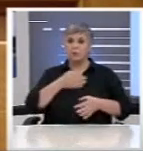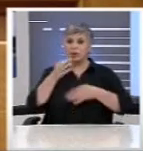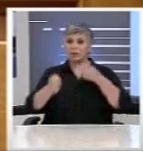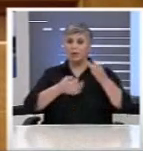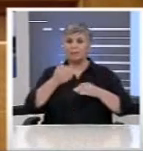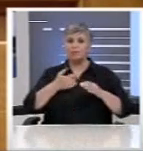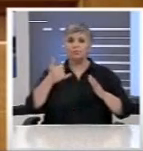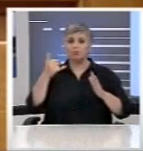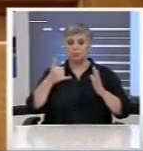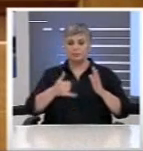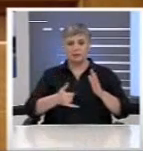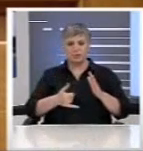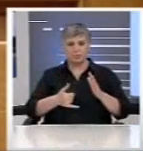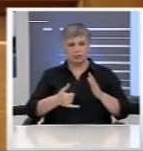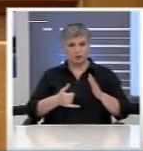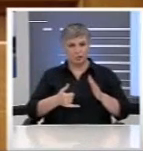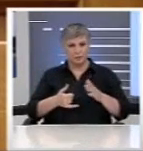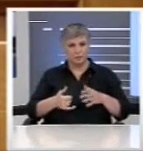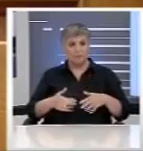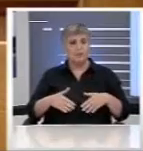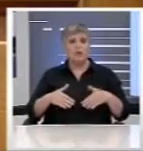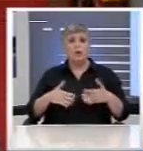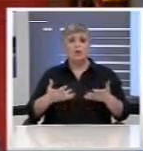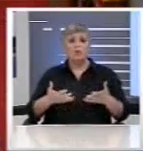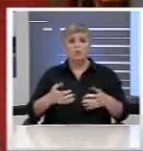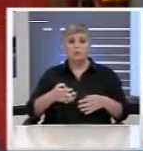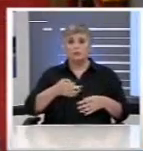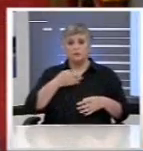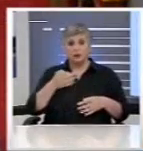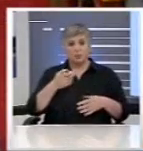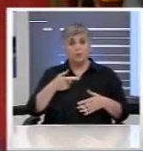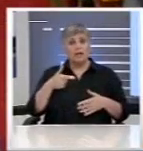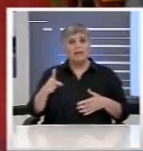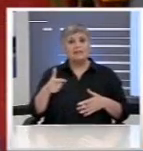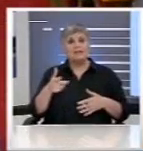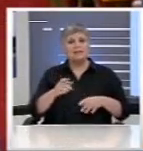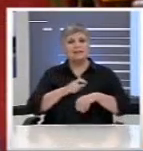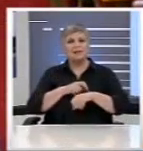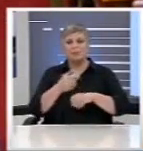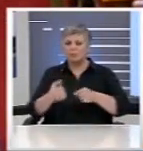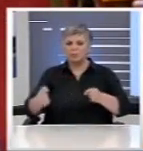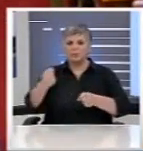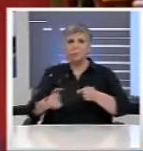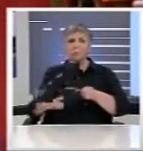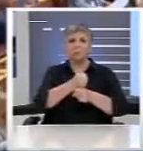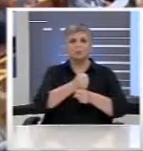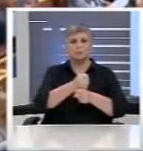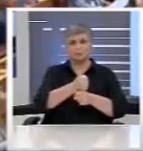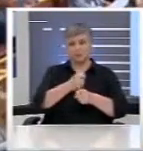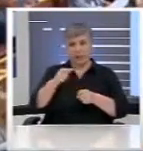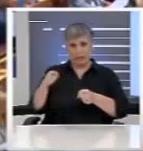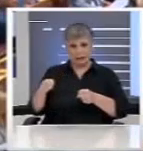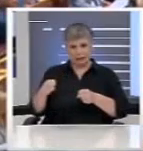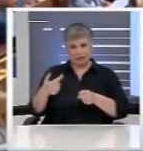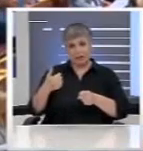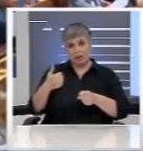Το πώς θα κριθεί η περίοδος που εσείς κυβερνήσατε με την περίοδο που εμείς κυβερνάμε,